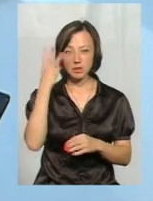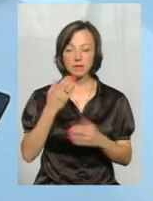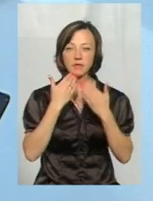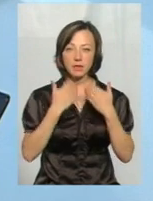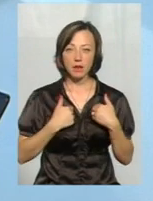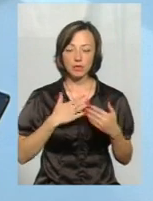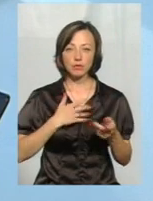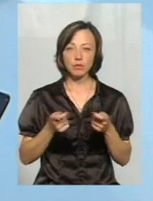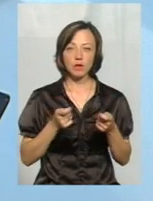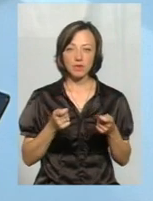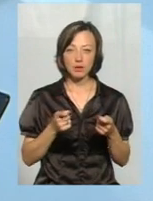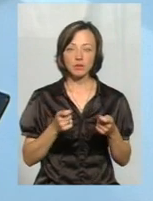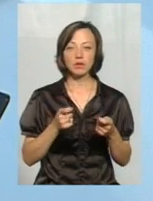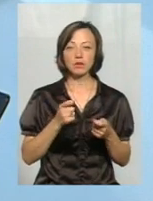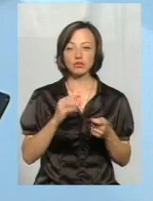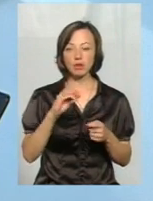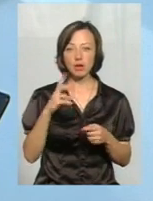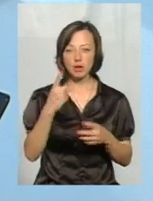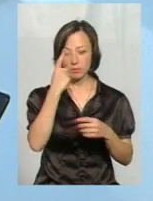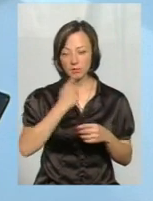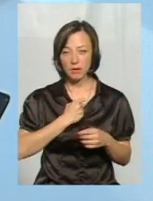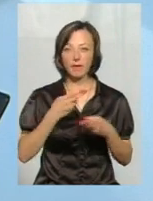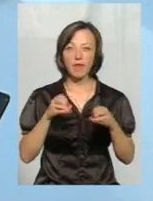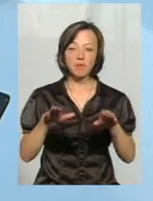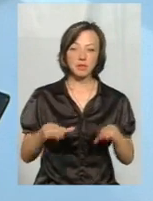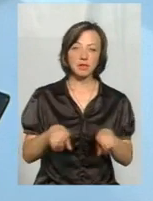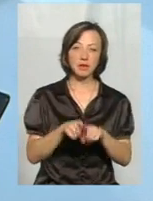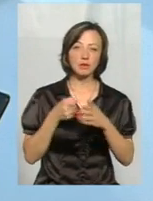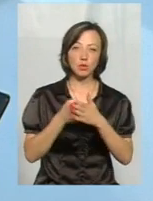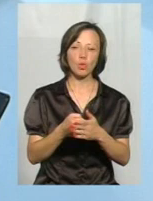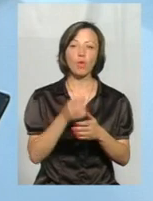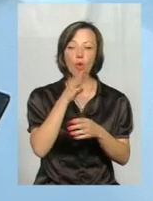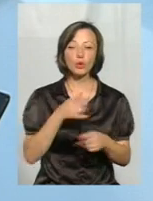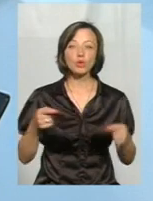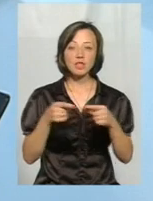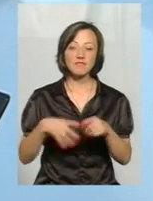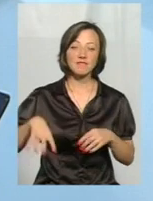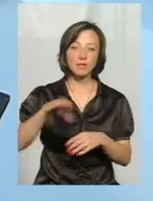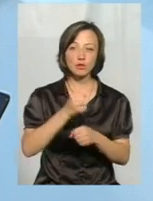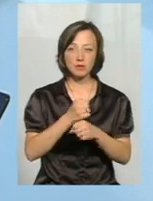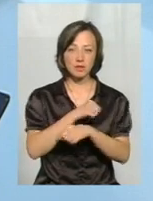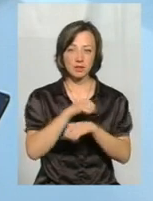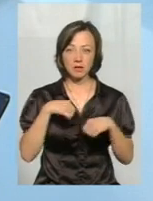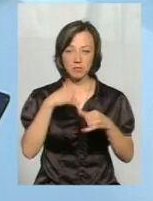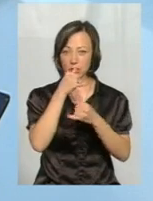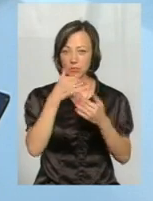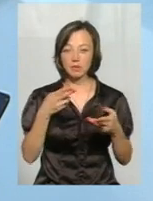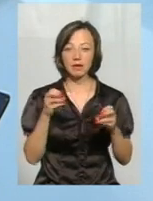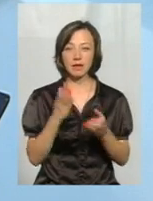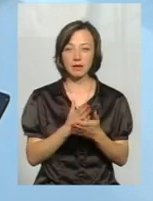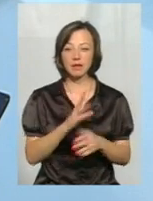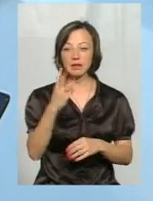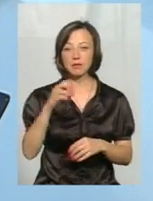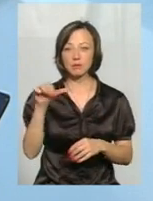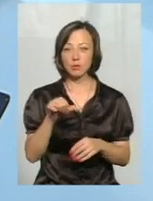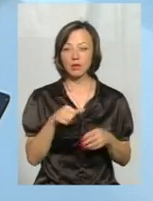нас в управління житлово-комунального господарства і давати інформацію про те, де от які є затори. Тому що одночасно ми цього самі не можемо бачити, де ж воно проходить. Проходить півгодинки,